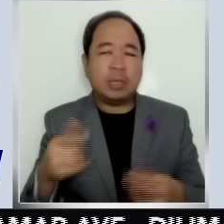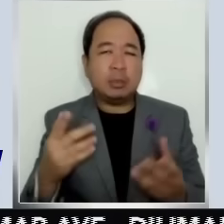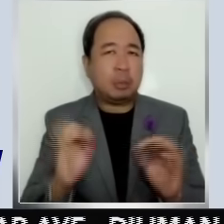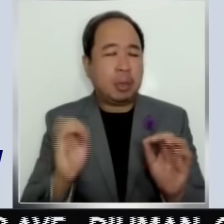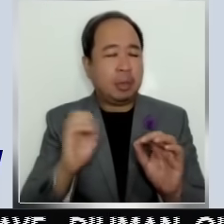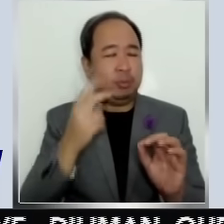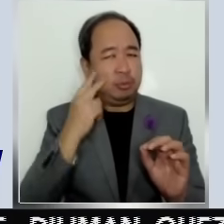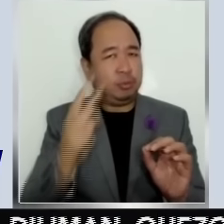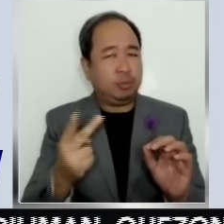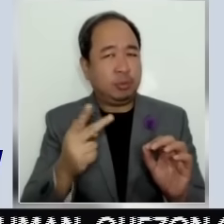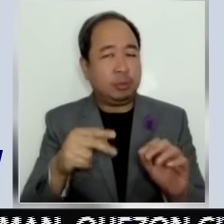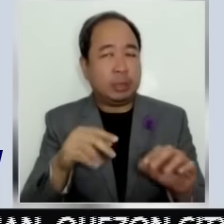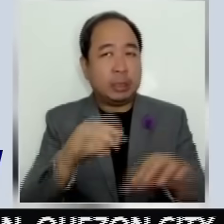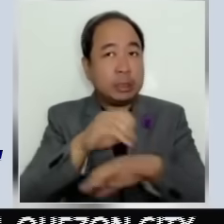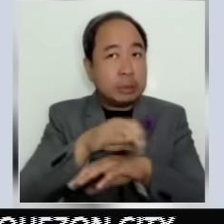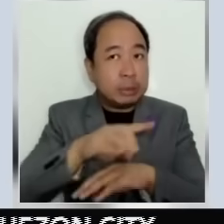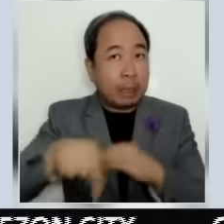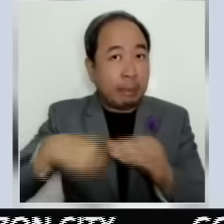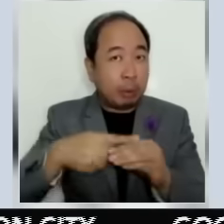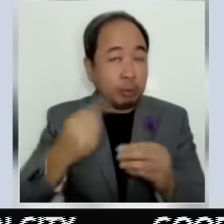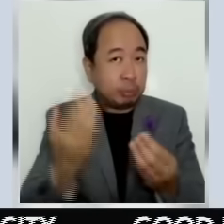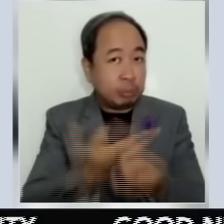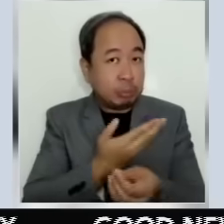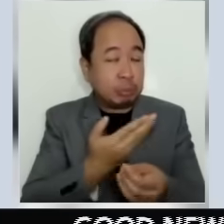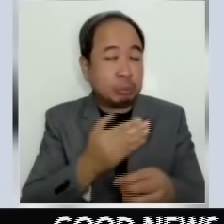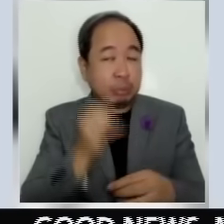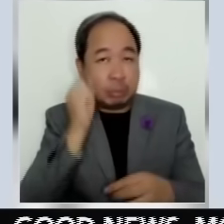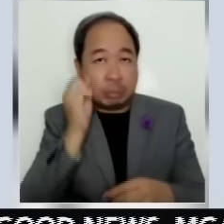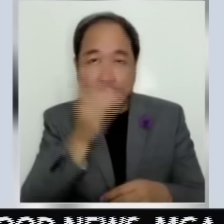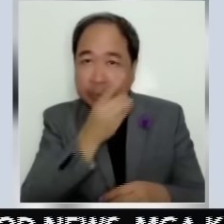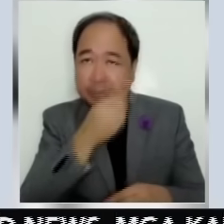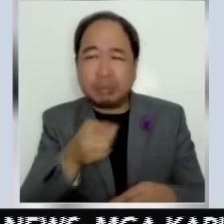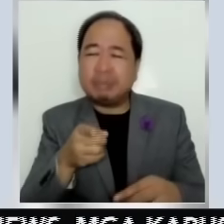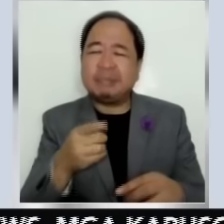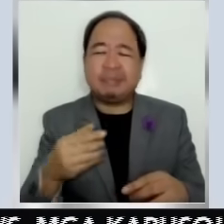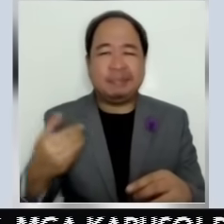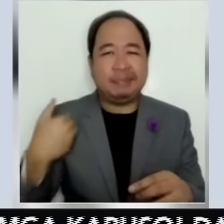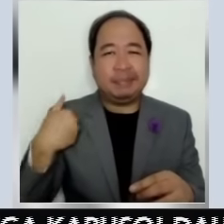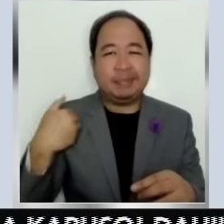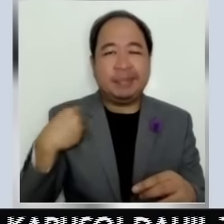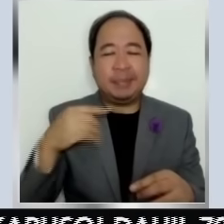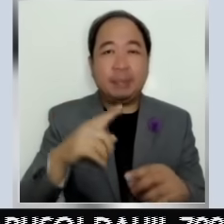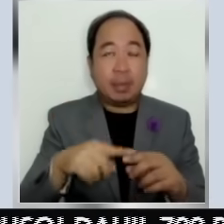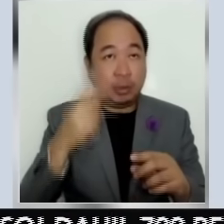rin din namang citizen na magsasubmit